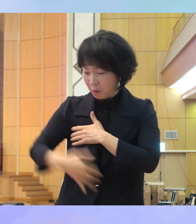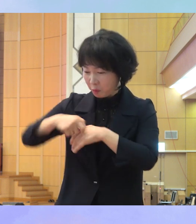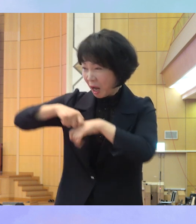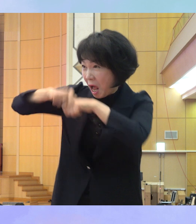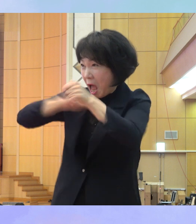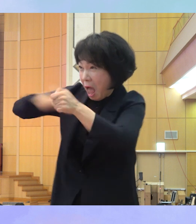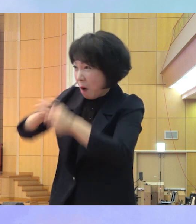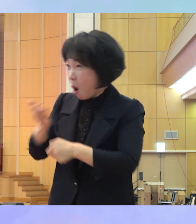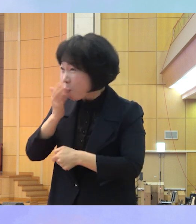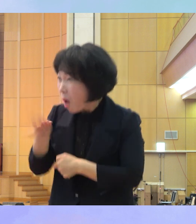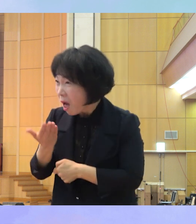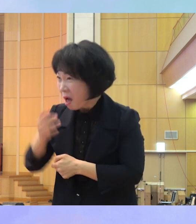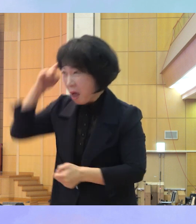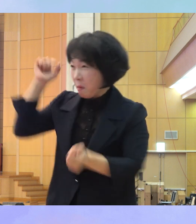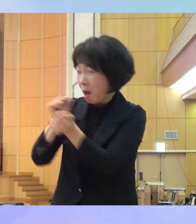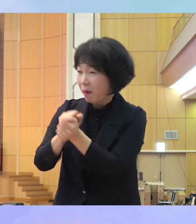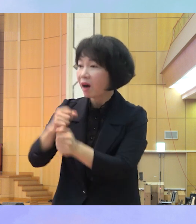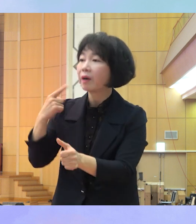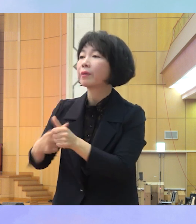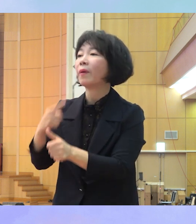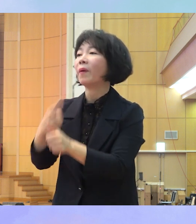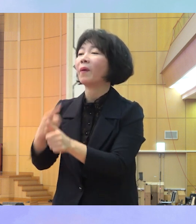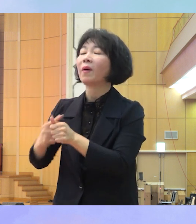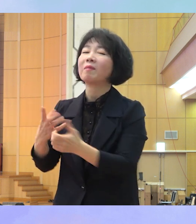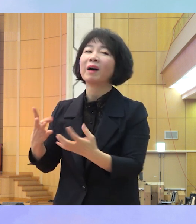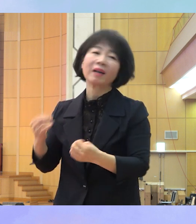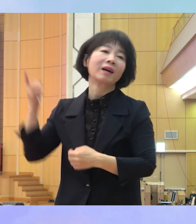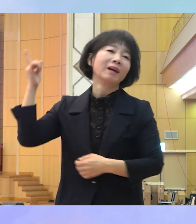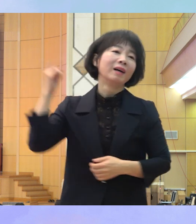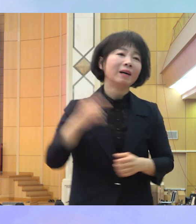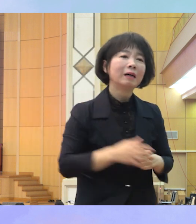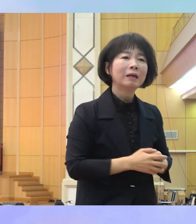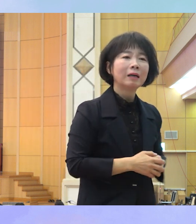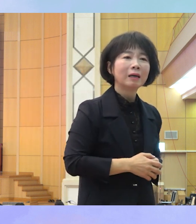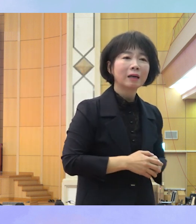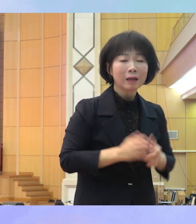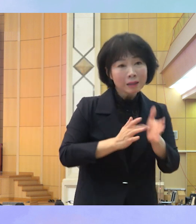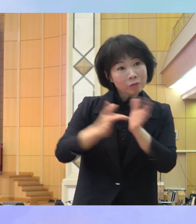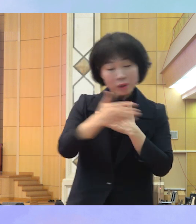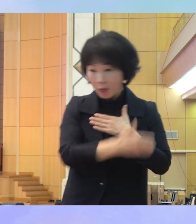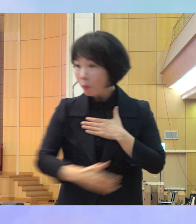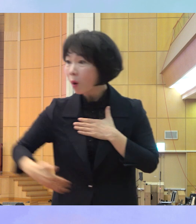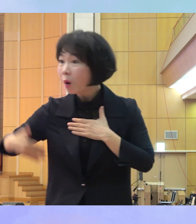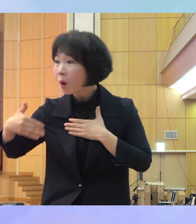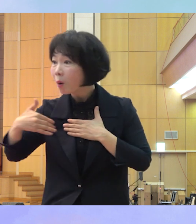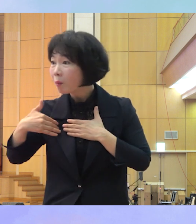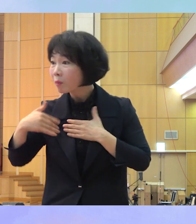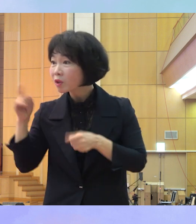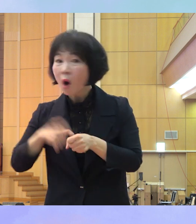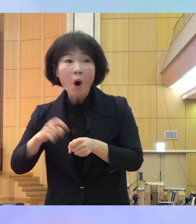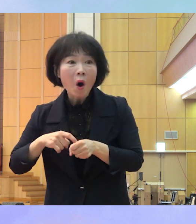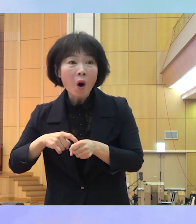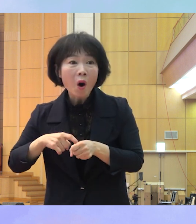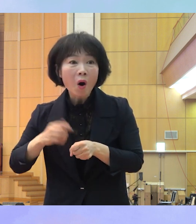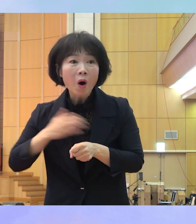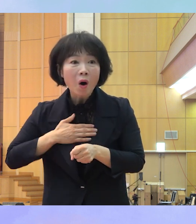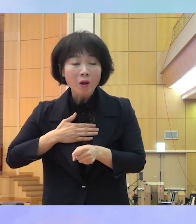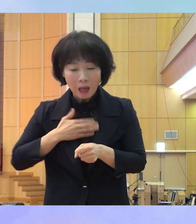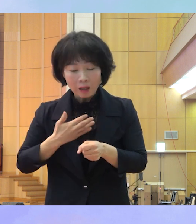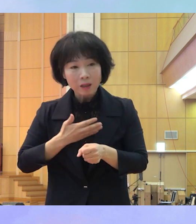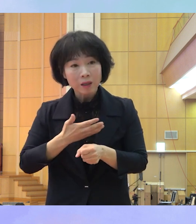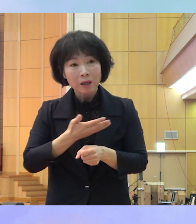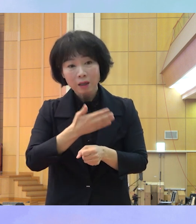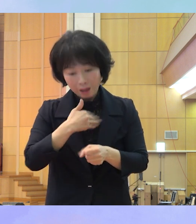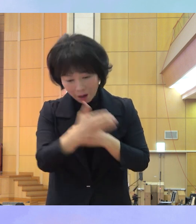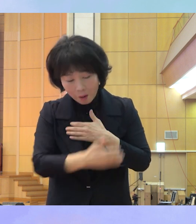드라큘라냐? 이럴 정도로 이것은 너희를 위하여 준 내 몸이라. 너희가 이를 행하여